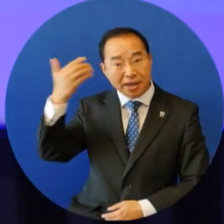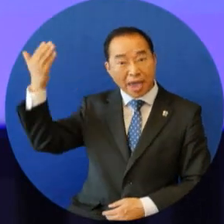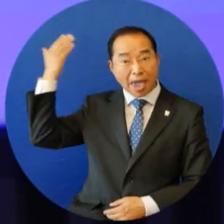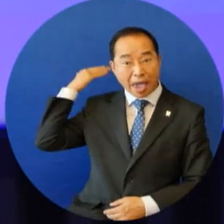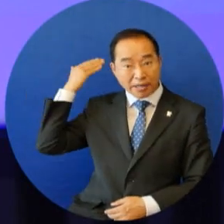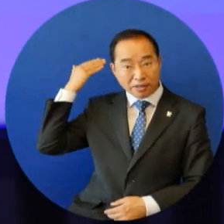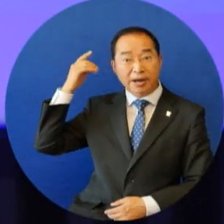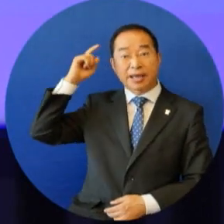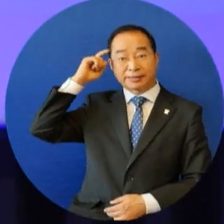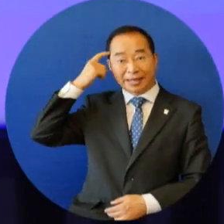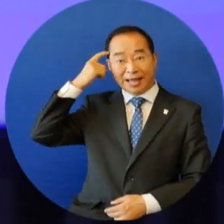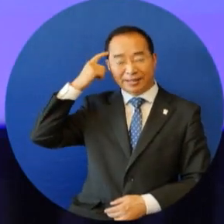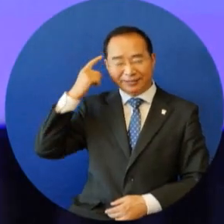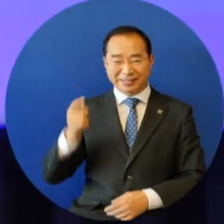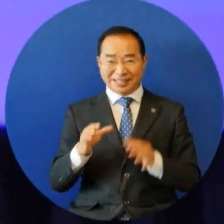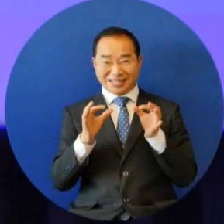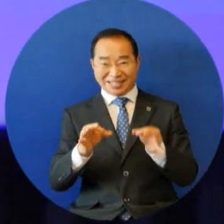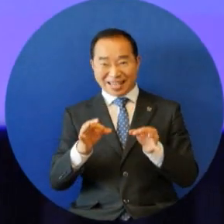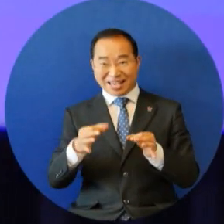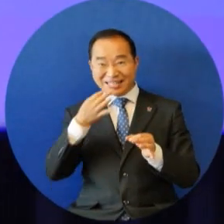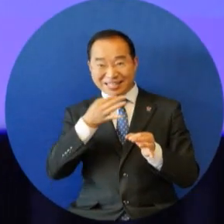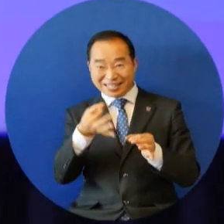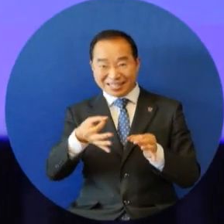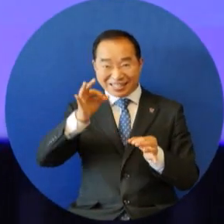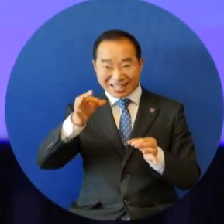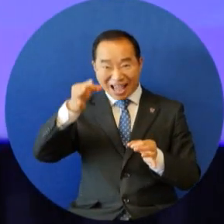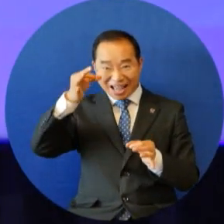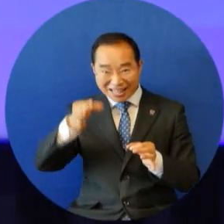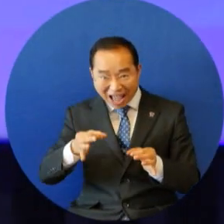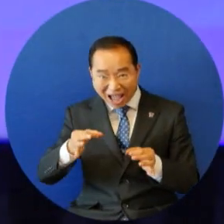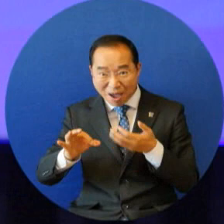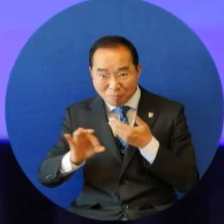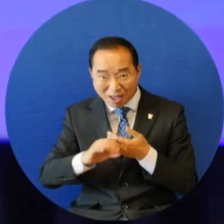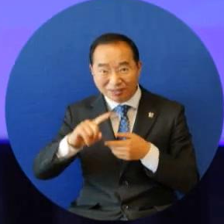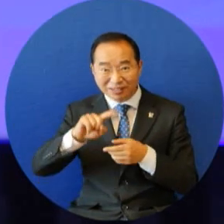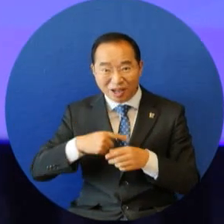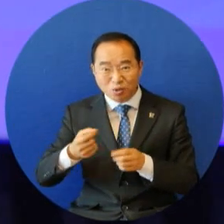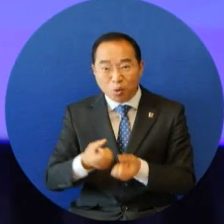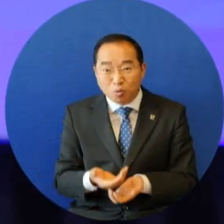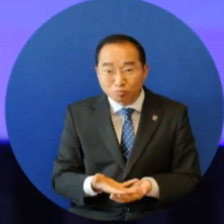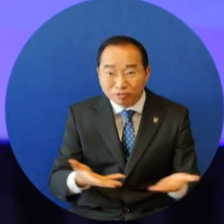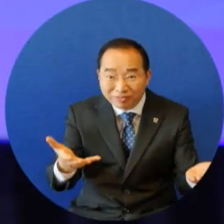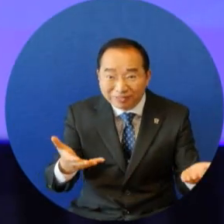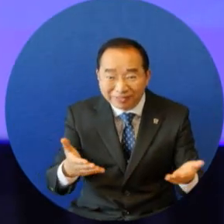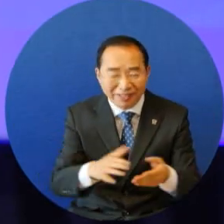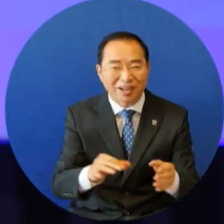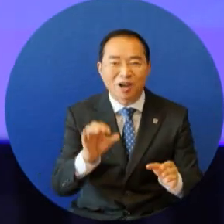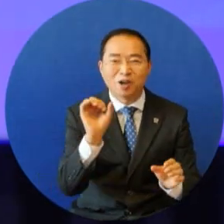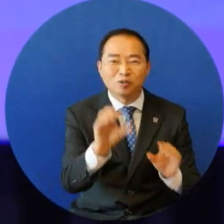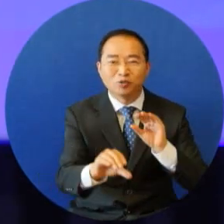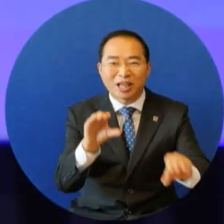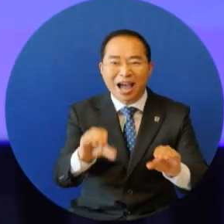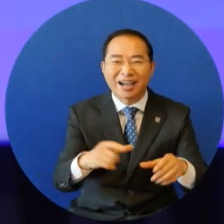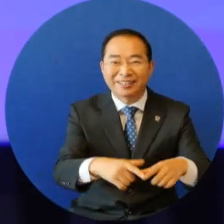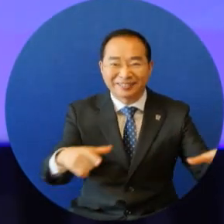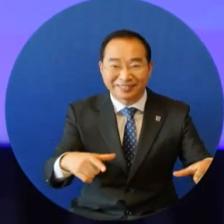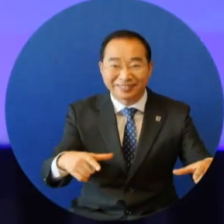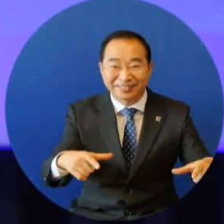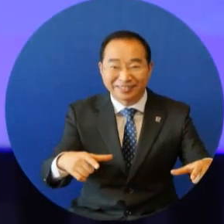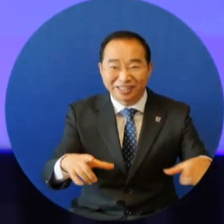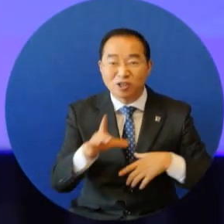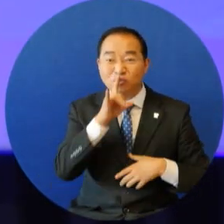예전에는 금리가 낮으면 투자가 살아났어요. 그래서 중앙은행이